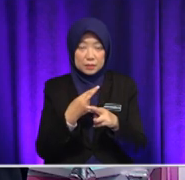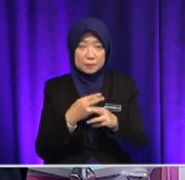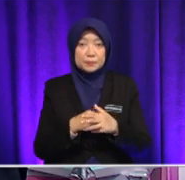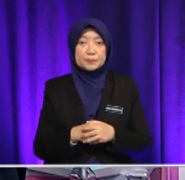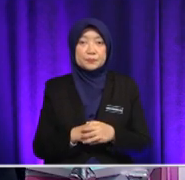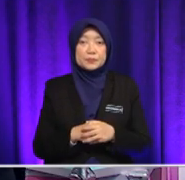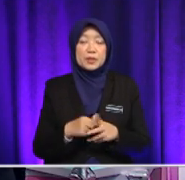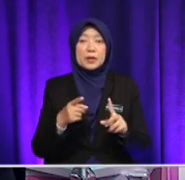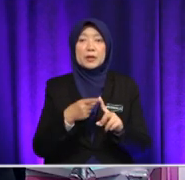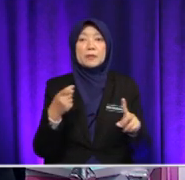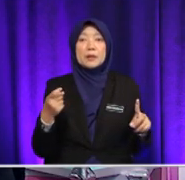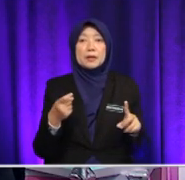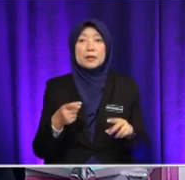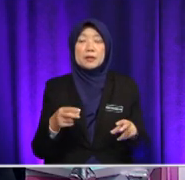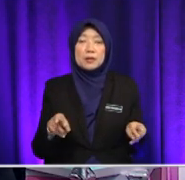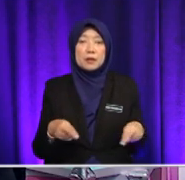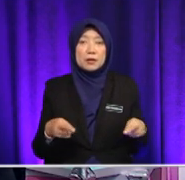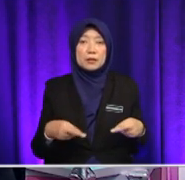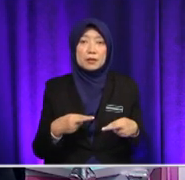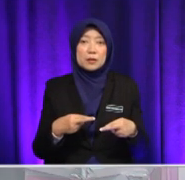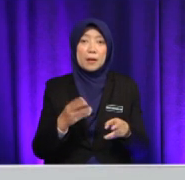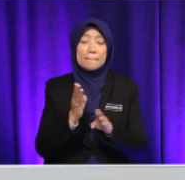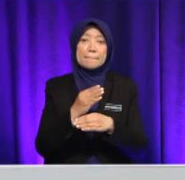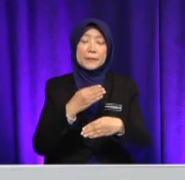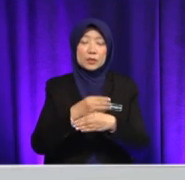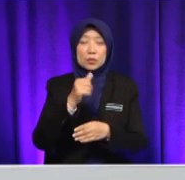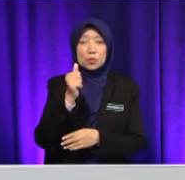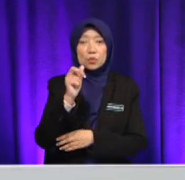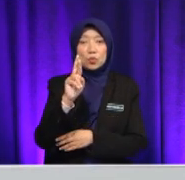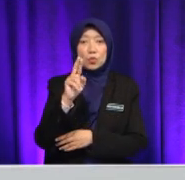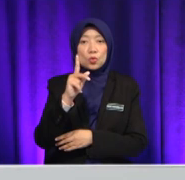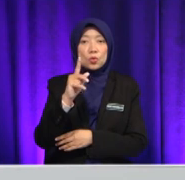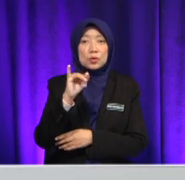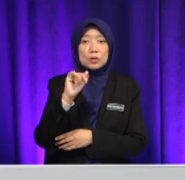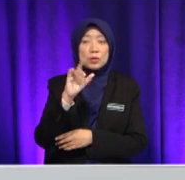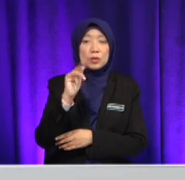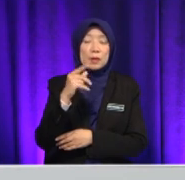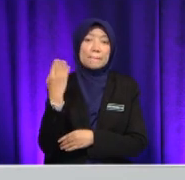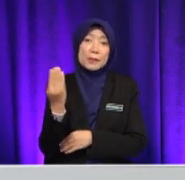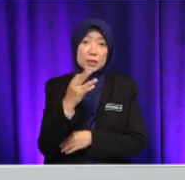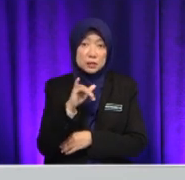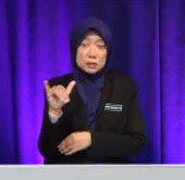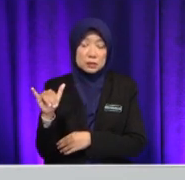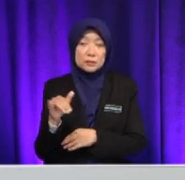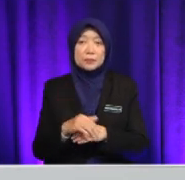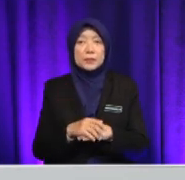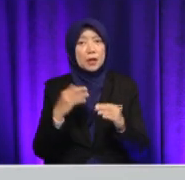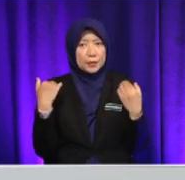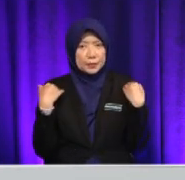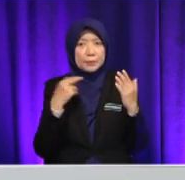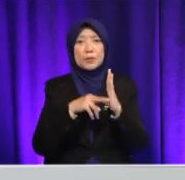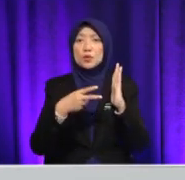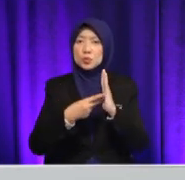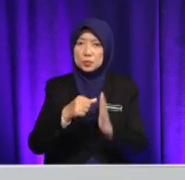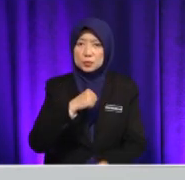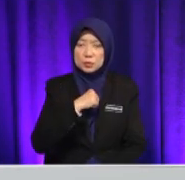bentuk papatanda akrilik Oke jadi biasanya Papa tanda akrilik ini dia punya masuk Yang Tersendiri